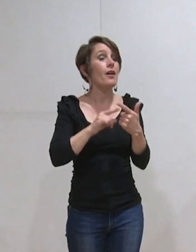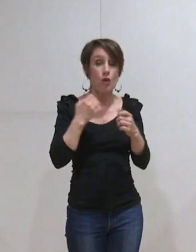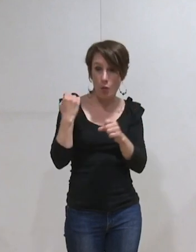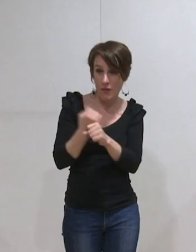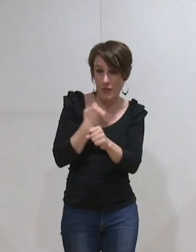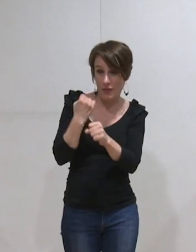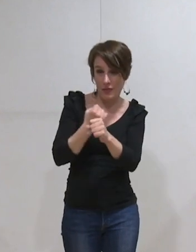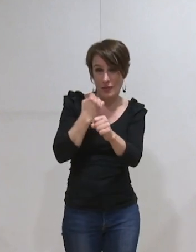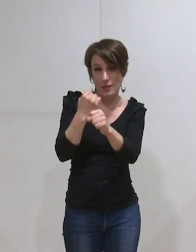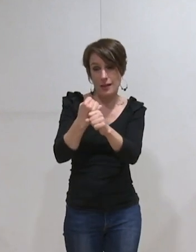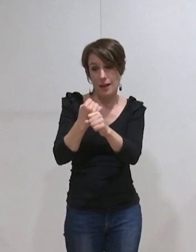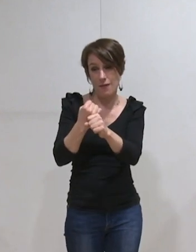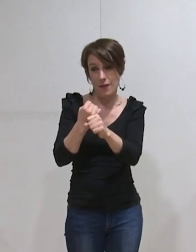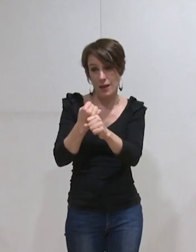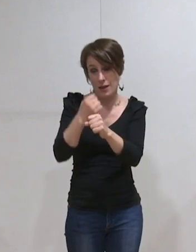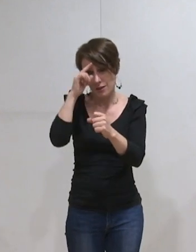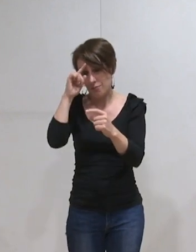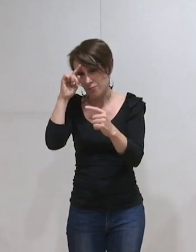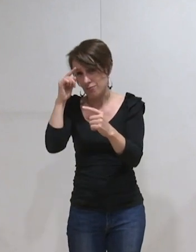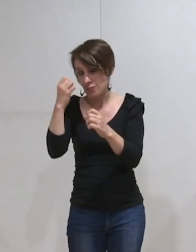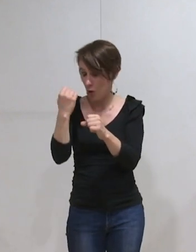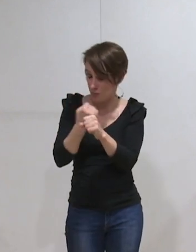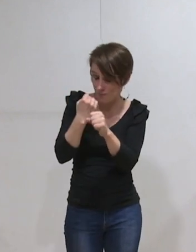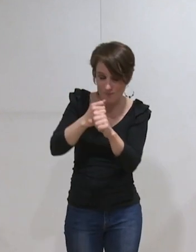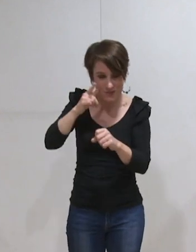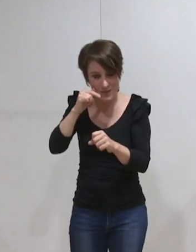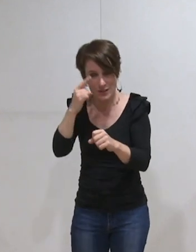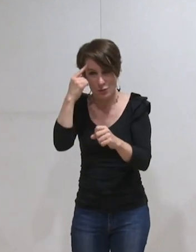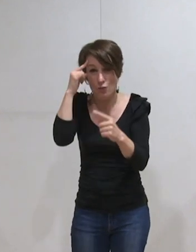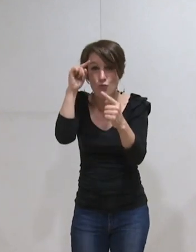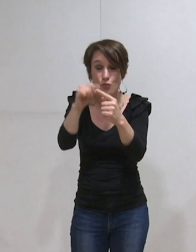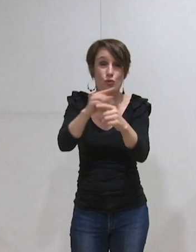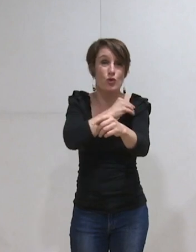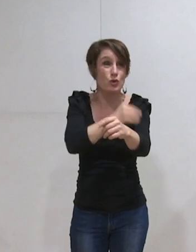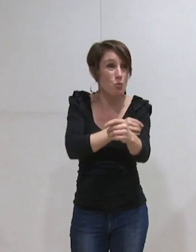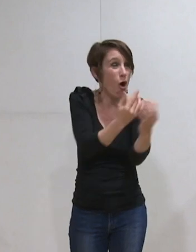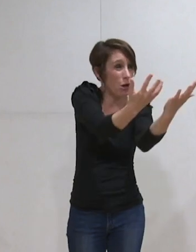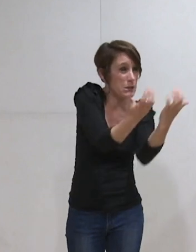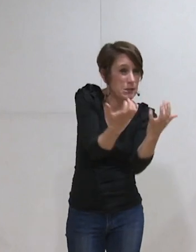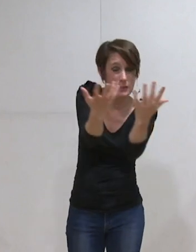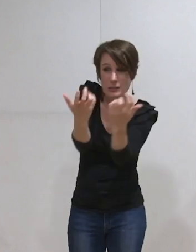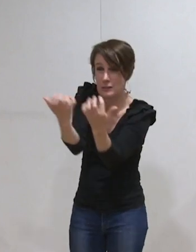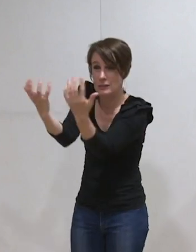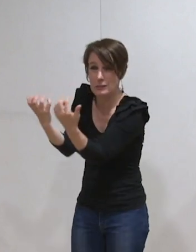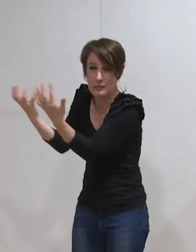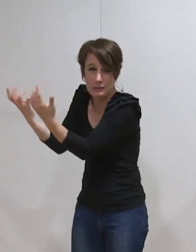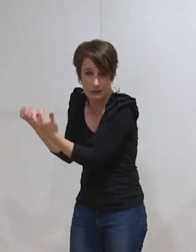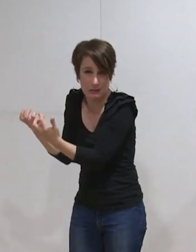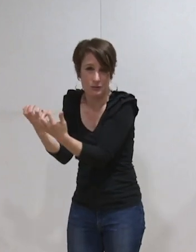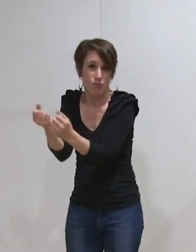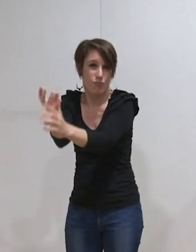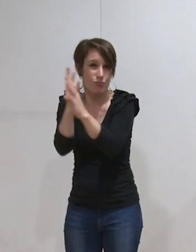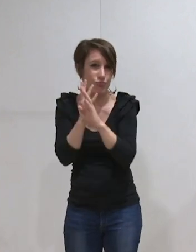l'accès au sport du public éloigné partout dans le territoire de notre ville et